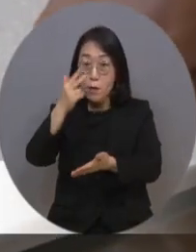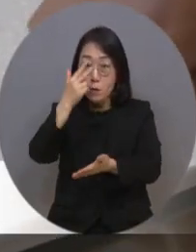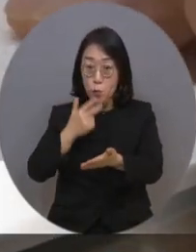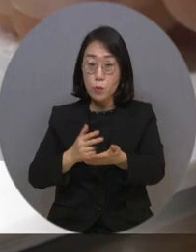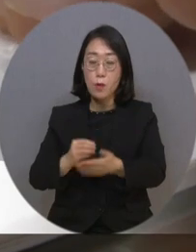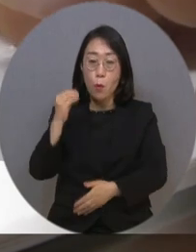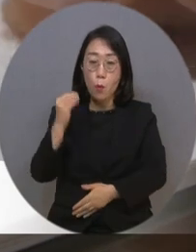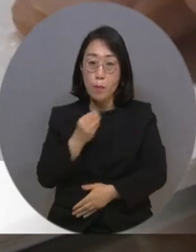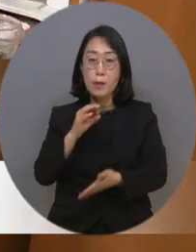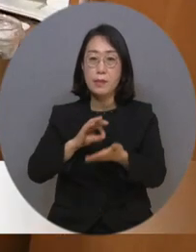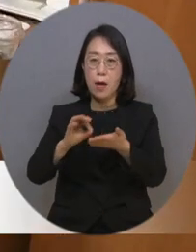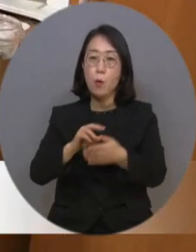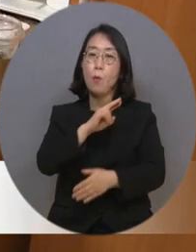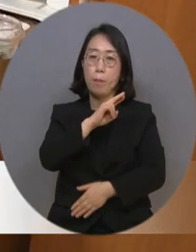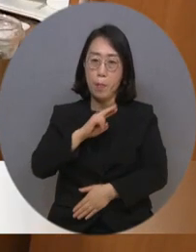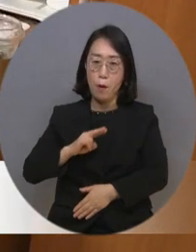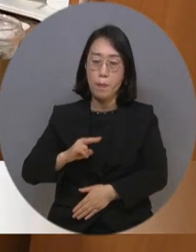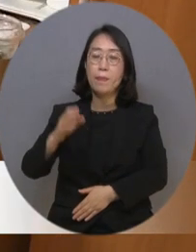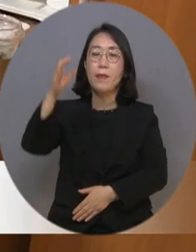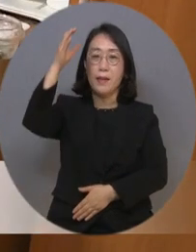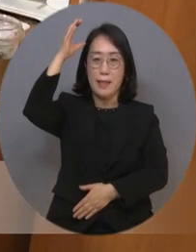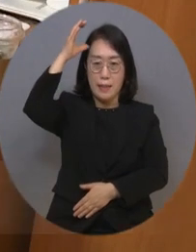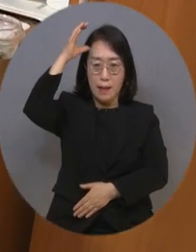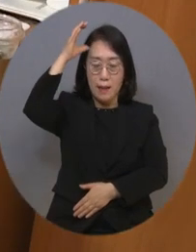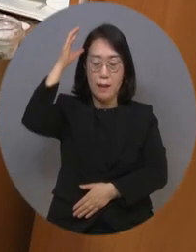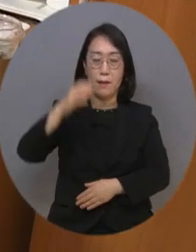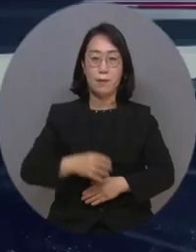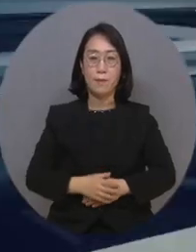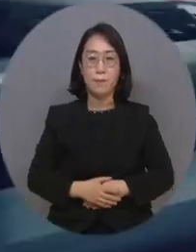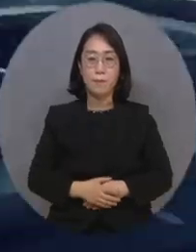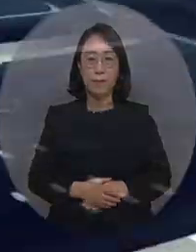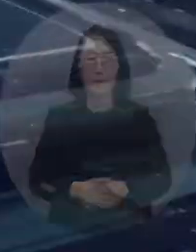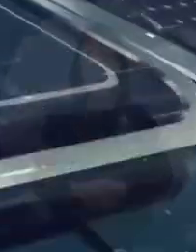누리집이용이 더욱 편리해질 것으로 기대됩니다